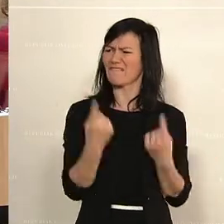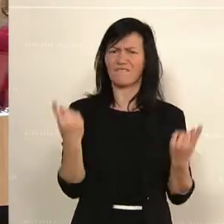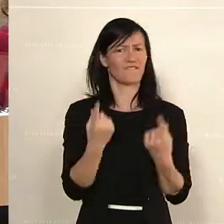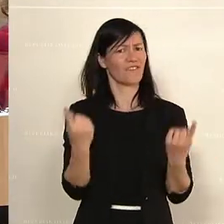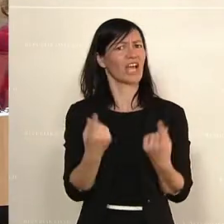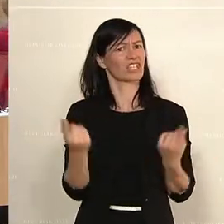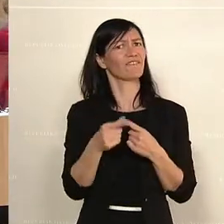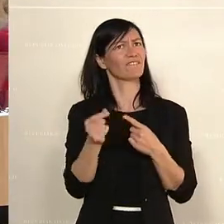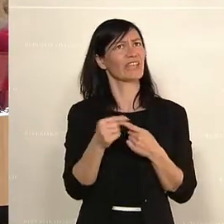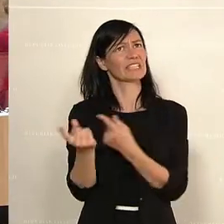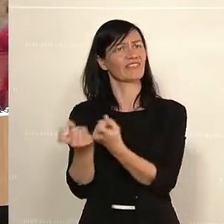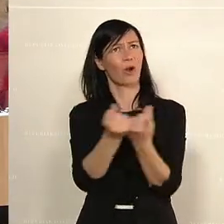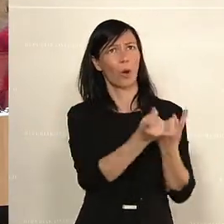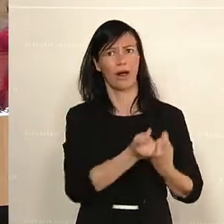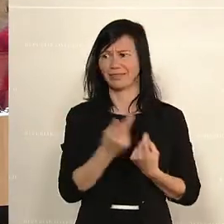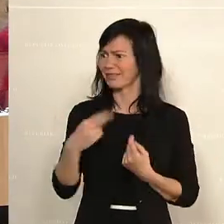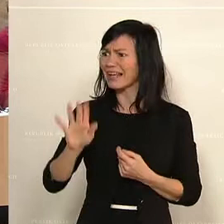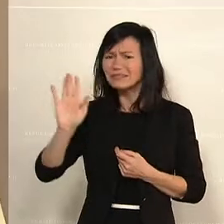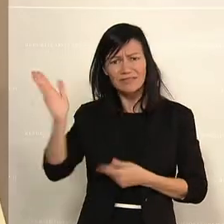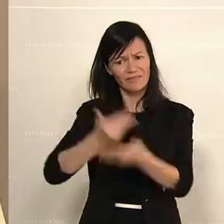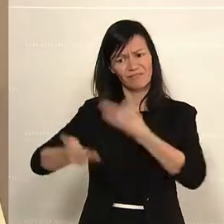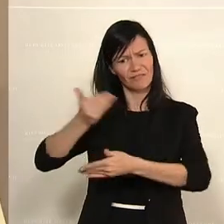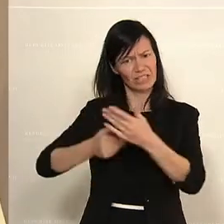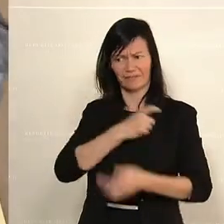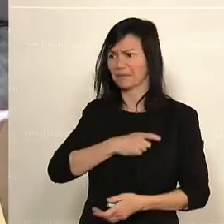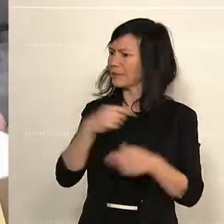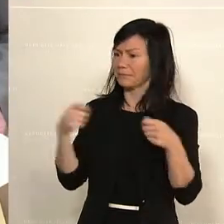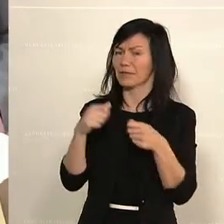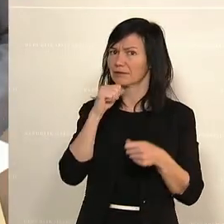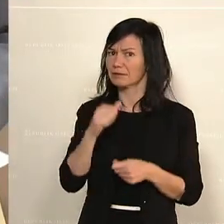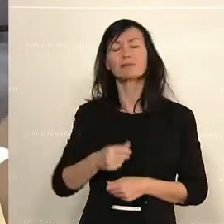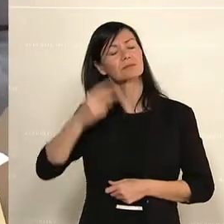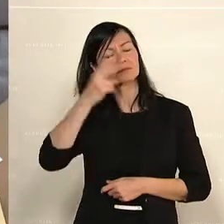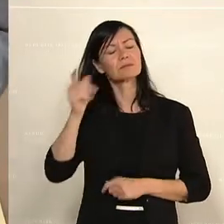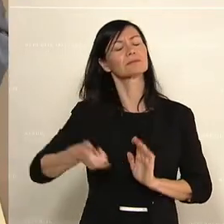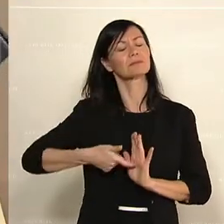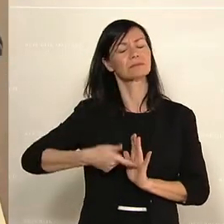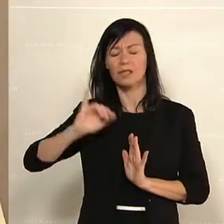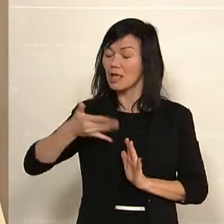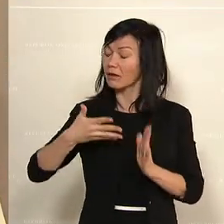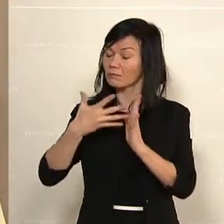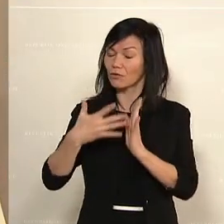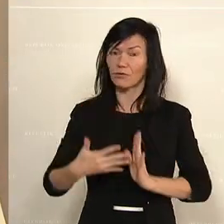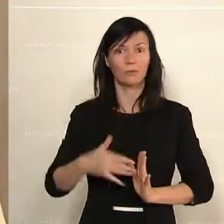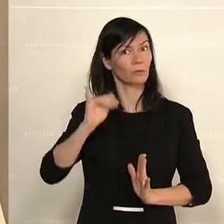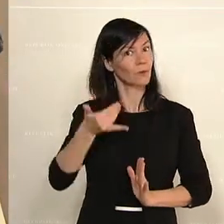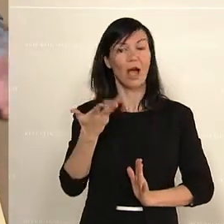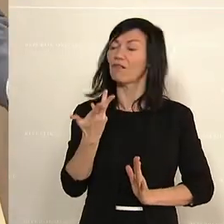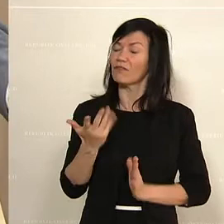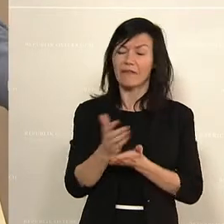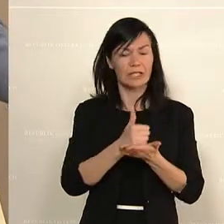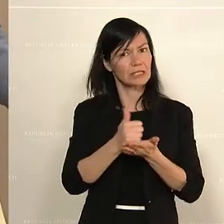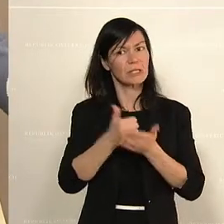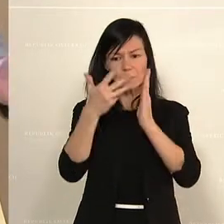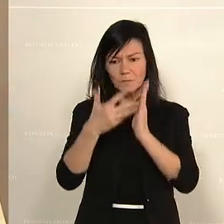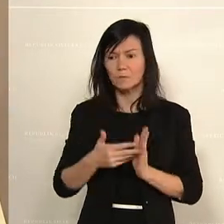Wirtschaftspartei in keiner Weise zu. Natürlich werden wir, so wie Sie es verlangt haben, das Ganze evaluieren, überprüfen, auf Effizienz anschauen. Förderungen